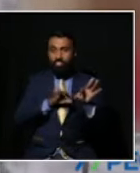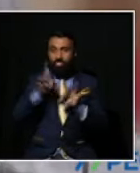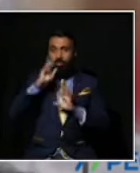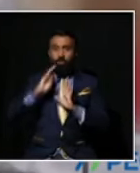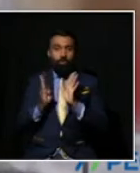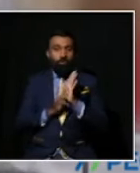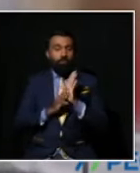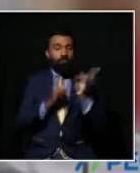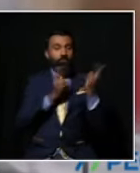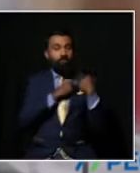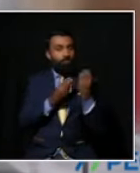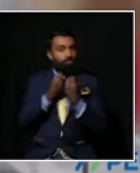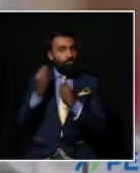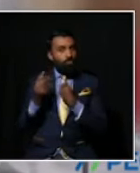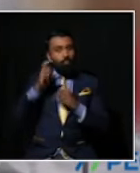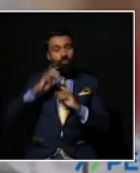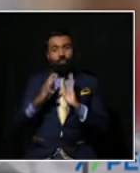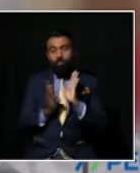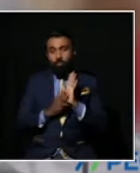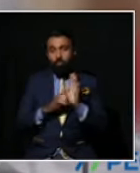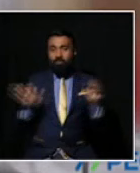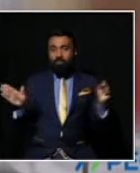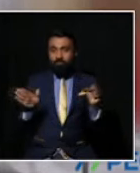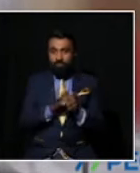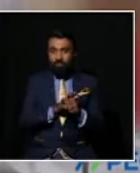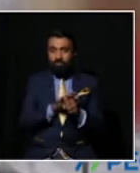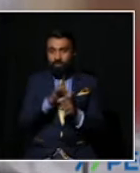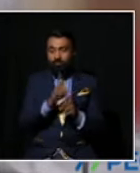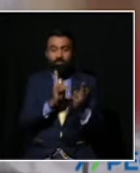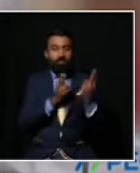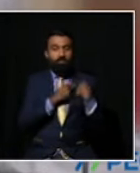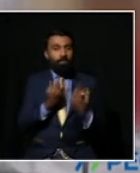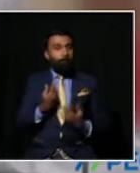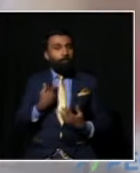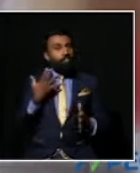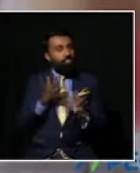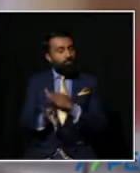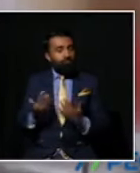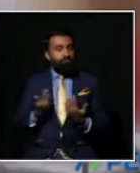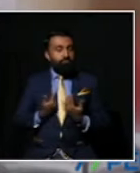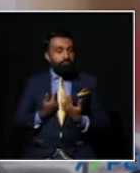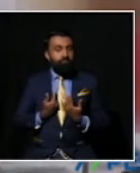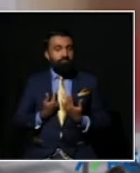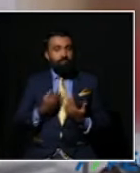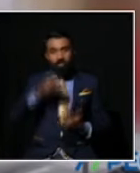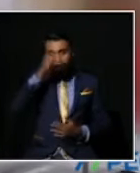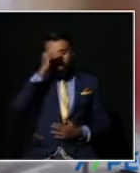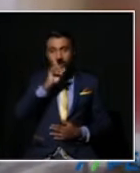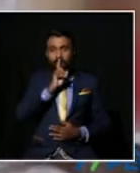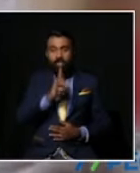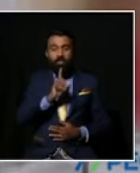පච්චිරුවා. ඒ තේරීම් කාරක සභාව සම්පූර්ණයෙන්ම ඒකට පච්චිරුවේ මගේ වෛරකාරයෝ තමයි පච්චිරුවේ. කතානායකතුමා පච්